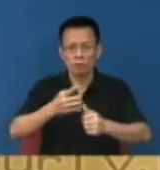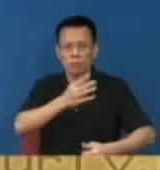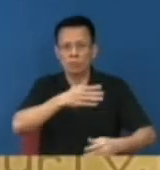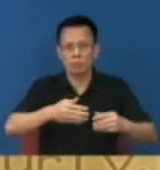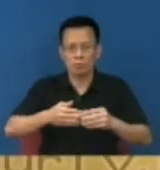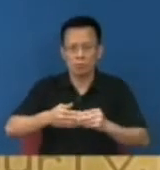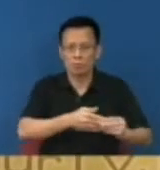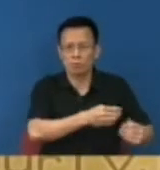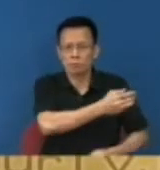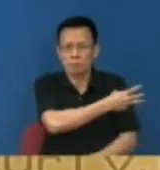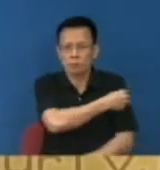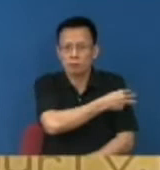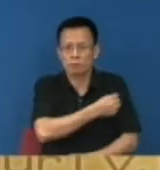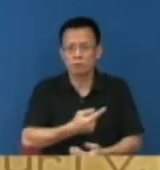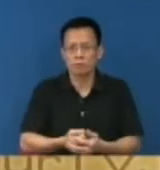個